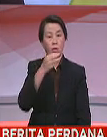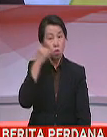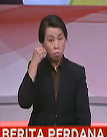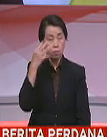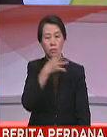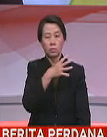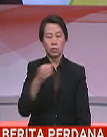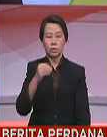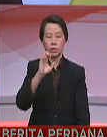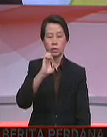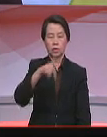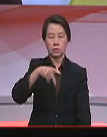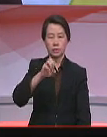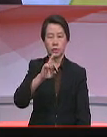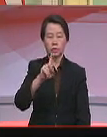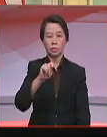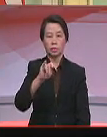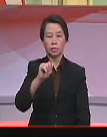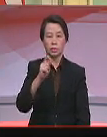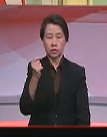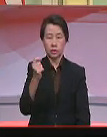dan ekspatria.